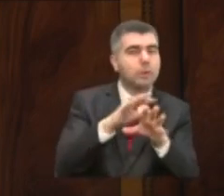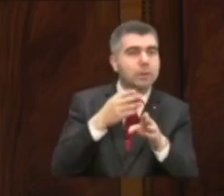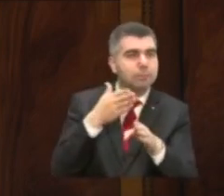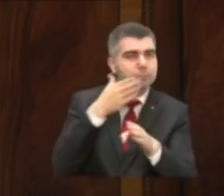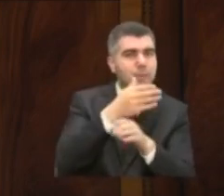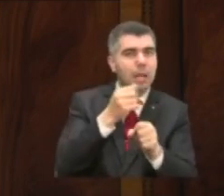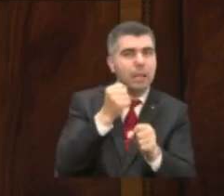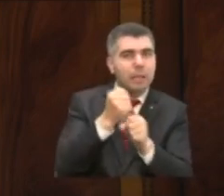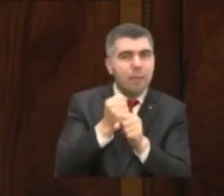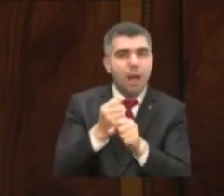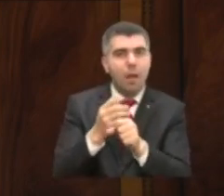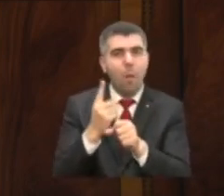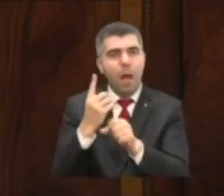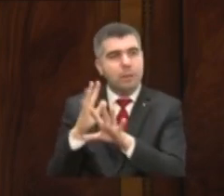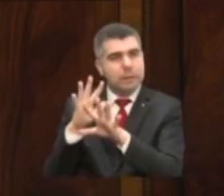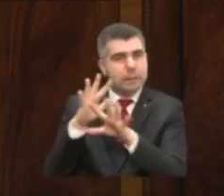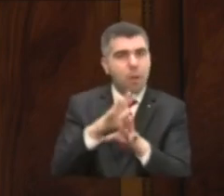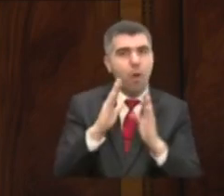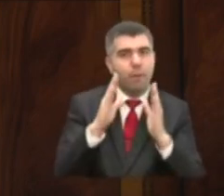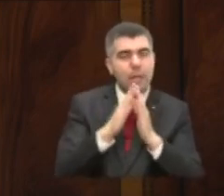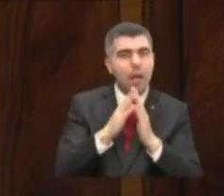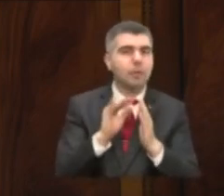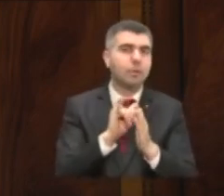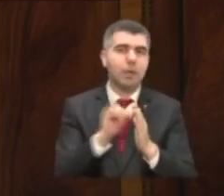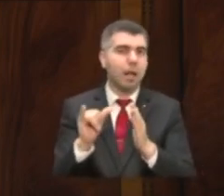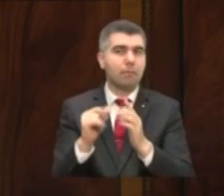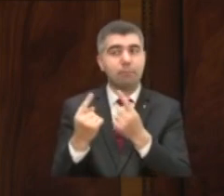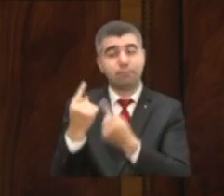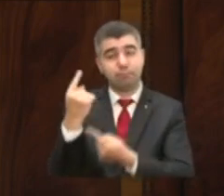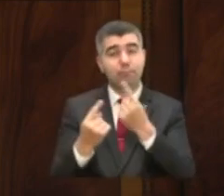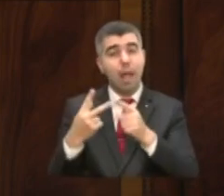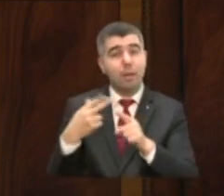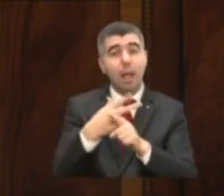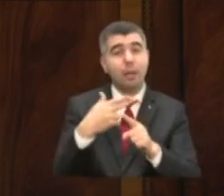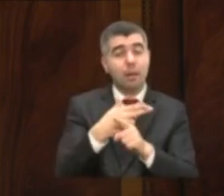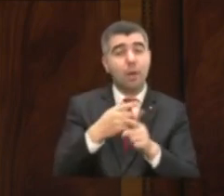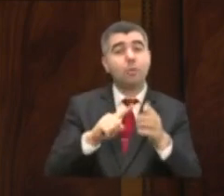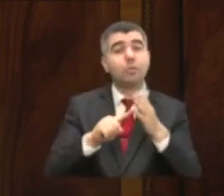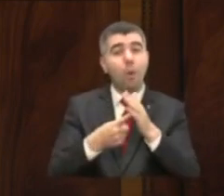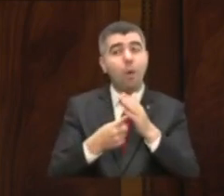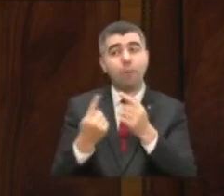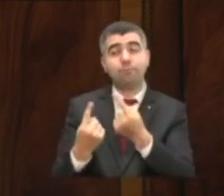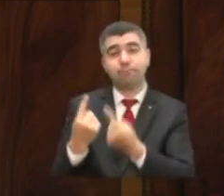نتحسبهاش وما نقدش نستجب لها، مما سيؤدي الى انقطاعات في الكهرباء. وانتم تعرفون اين اي سلعه